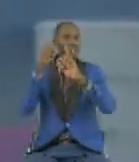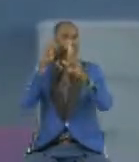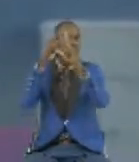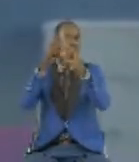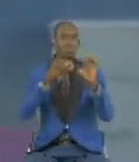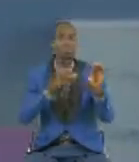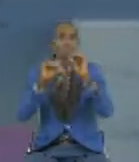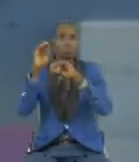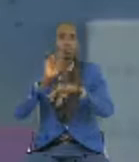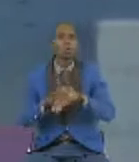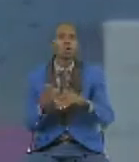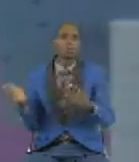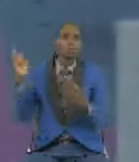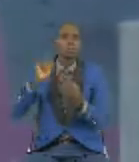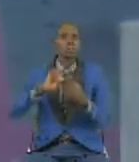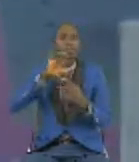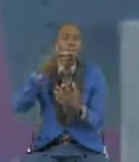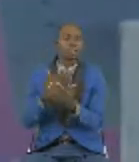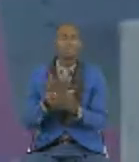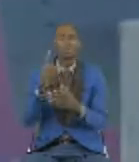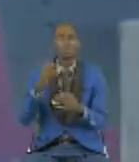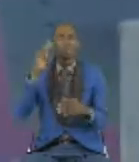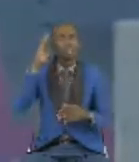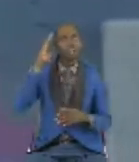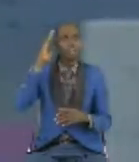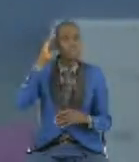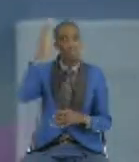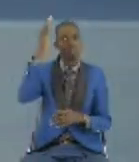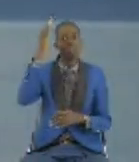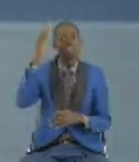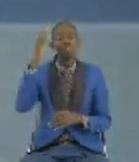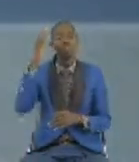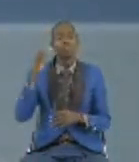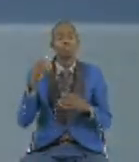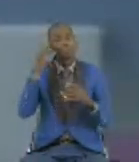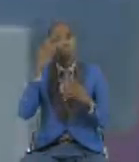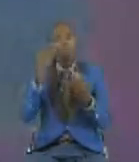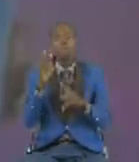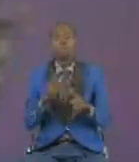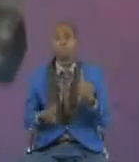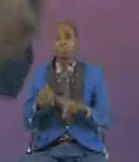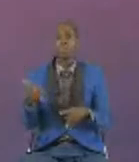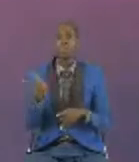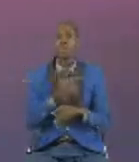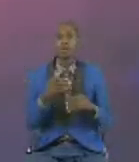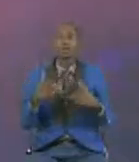à avancer jusqu'à ce qu'il atteigne sa destinée. Mais malheureusement, pour plusieurs personnes,